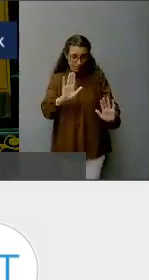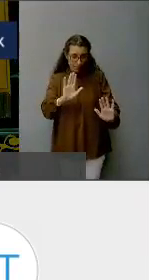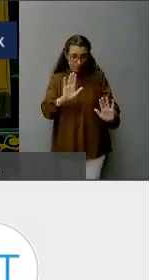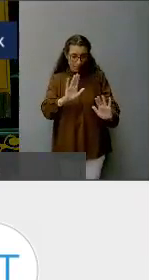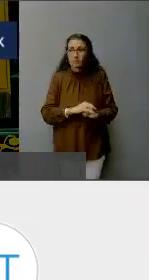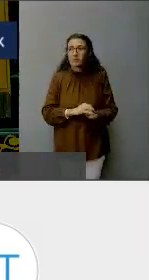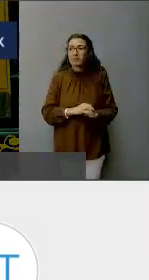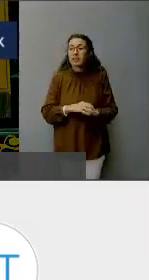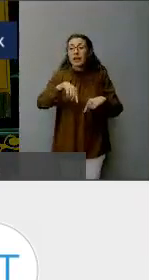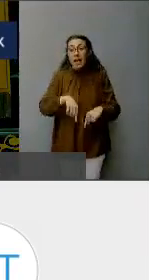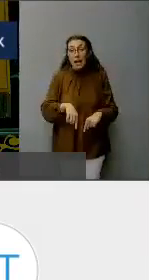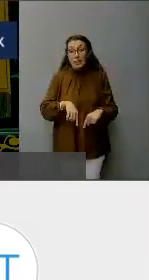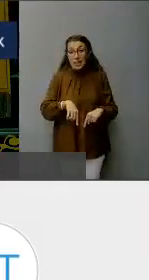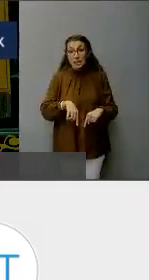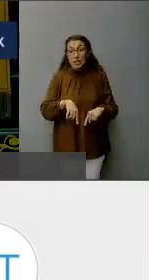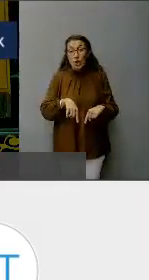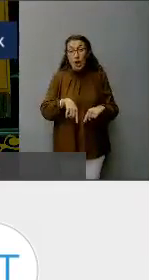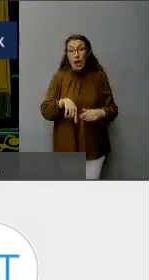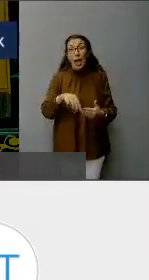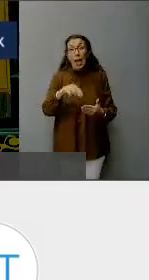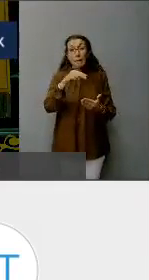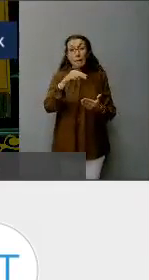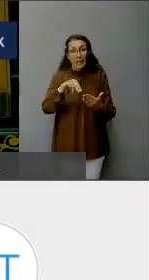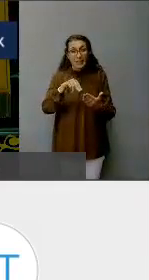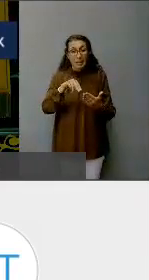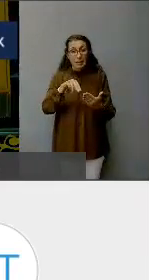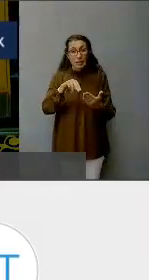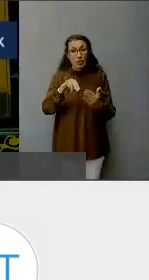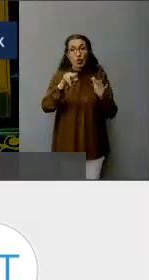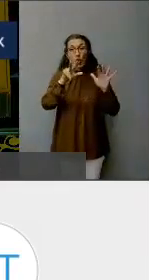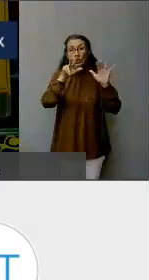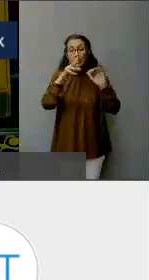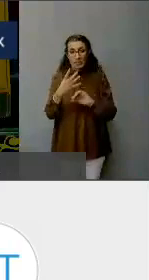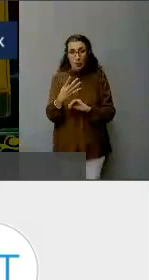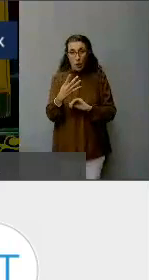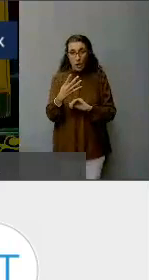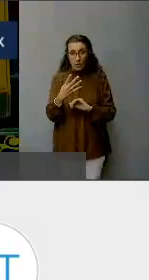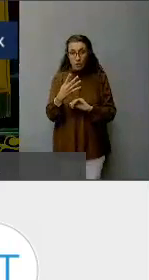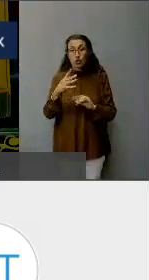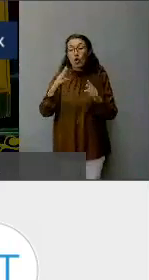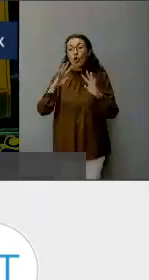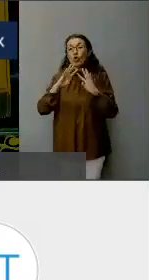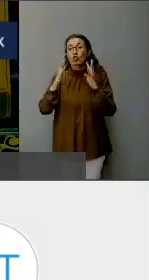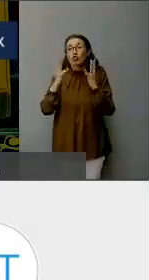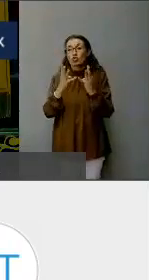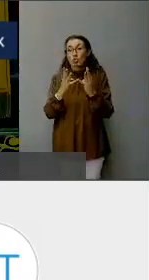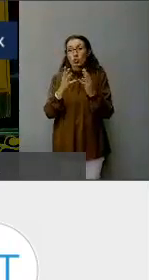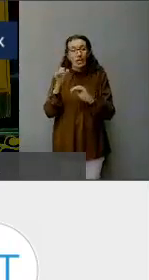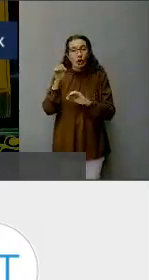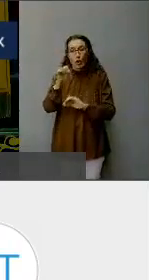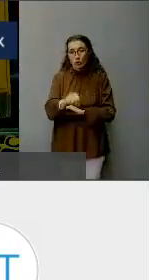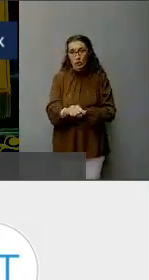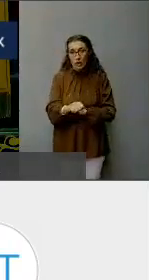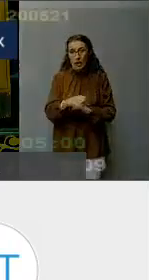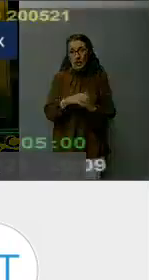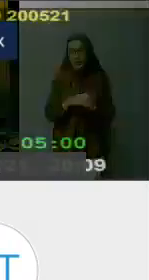andiamo all'emendamento numero 84 parere della giunta è contrario